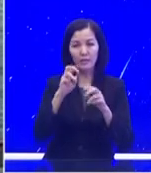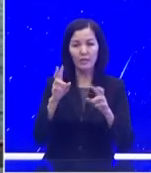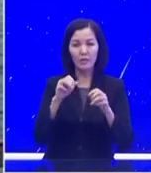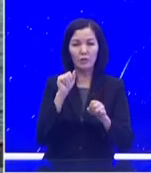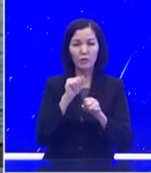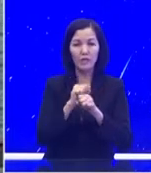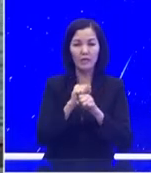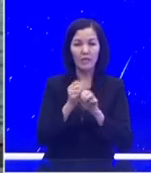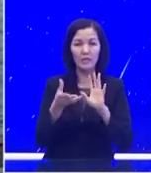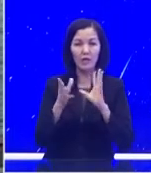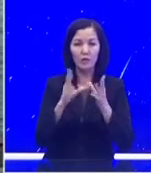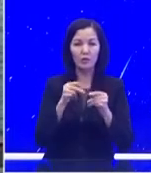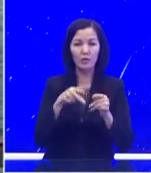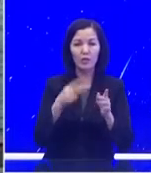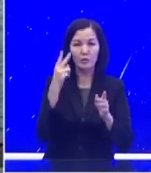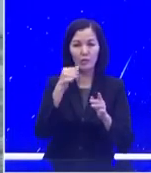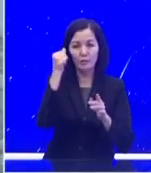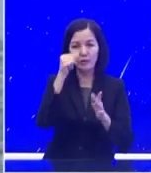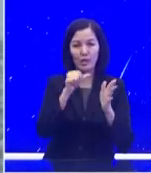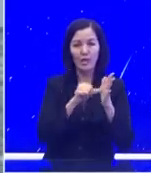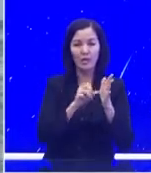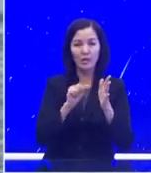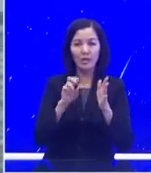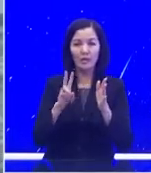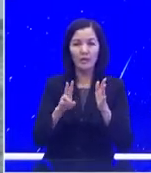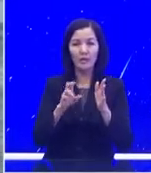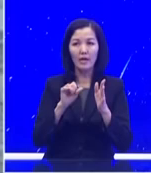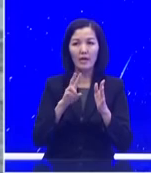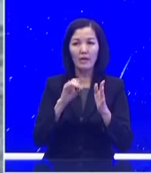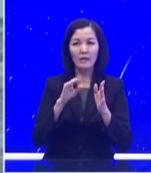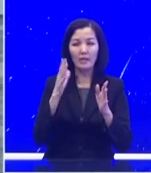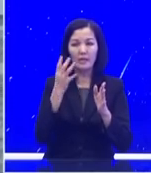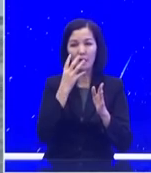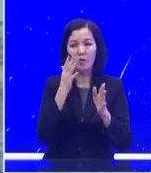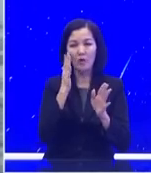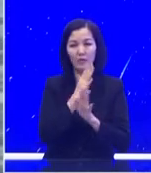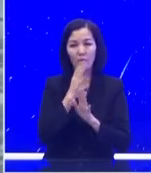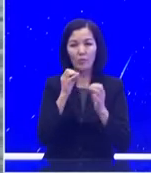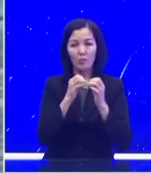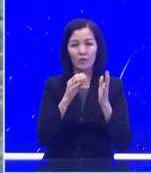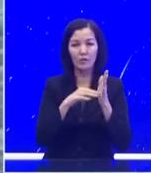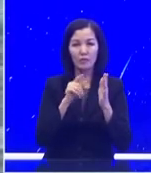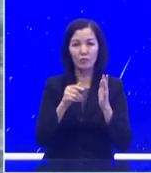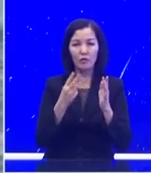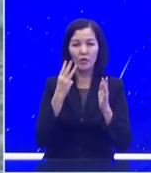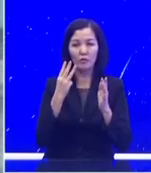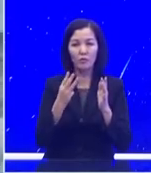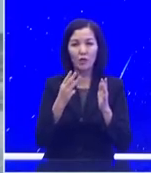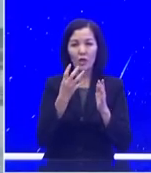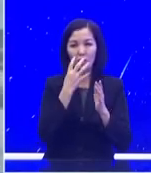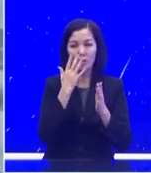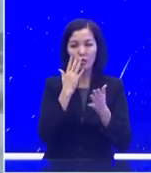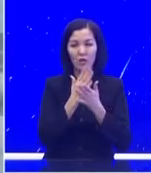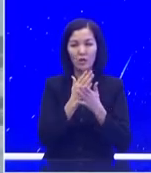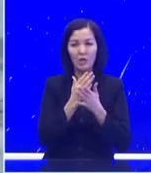станциясының анықтауынша 2020 жылғы 6 ақпанда Антарктидада ауа райы 18,3 градусқа дейін жылыған. Бұған